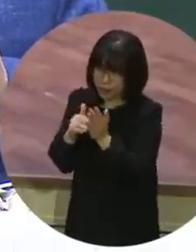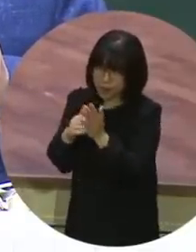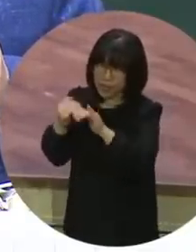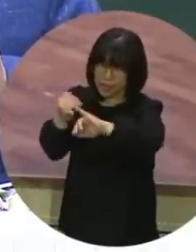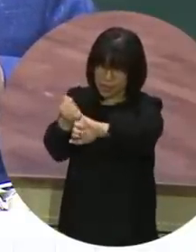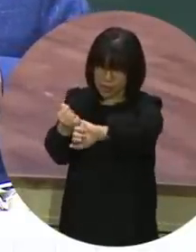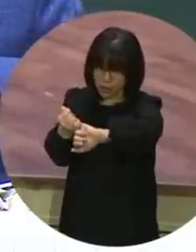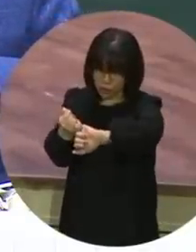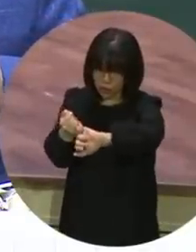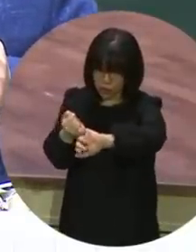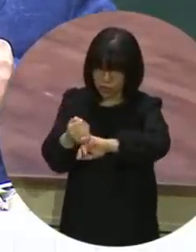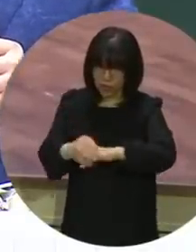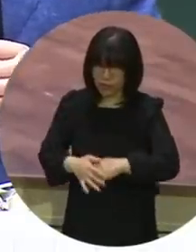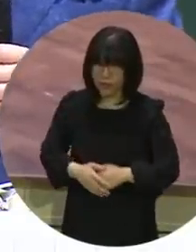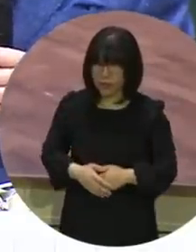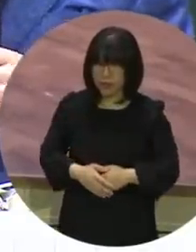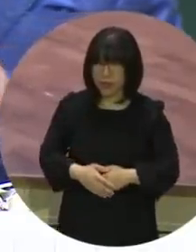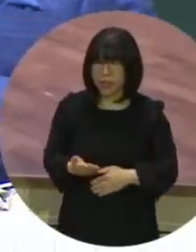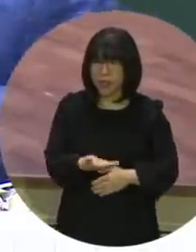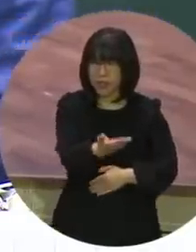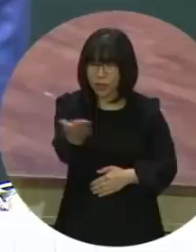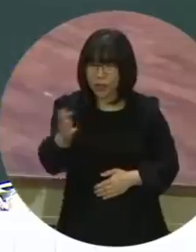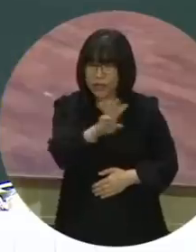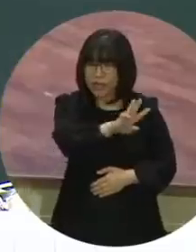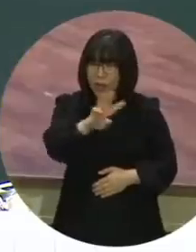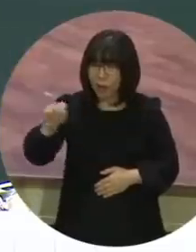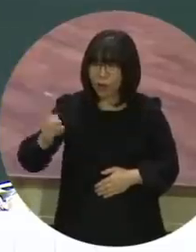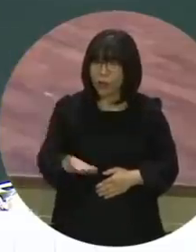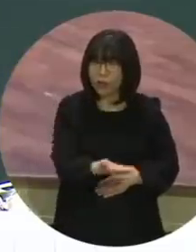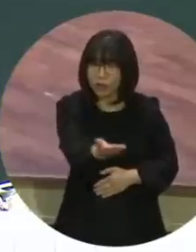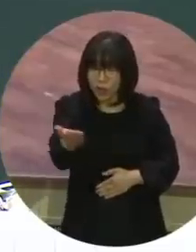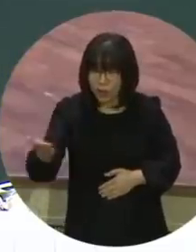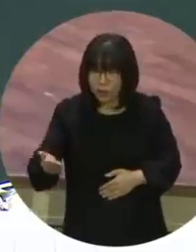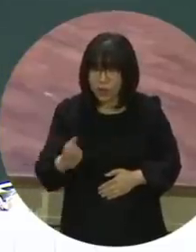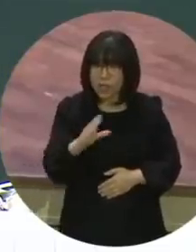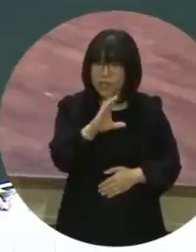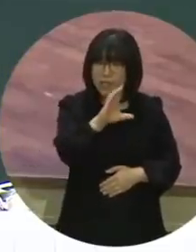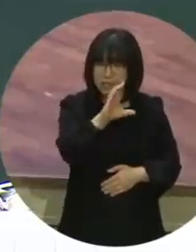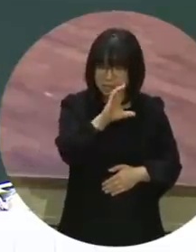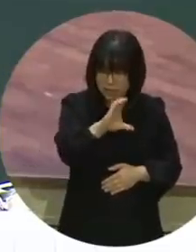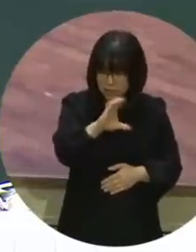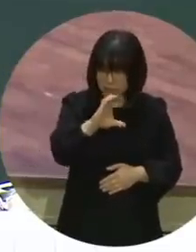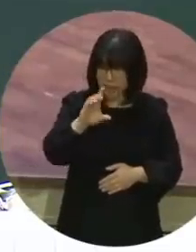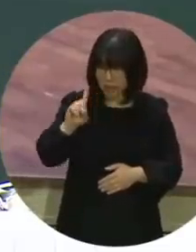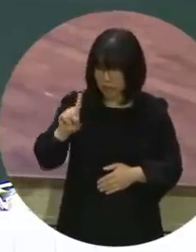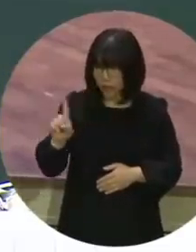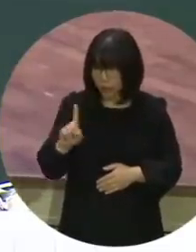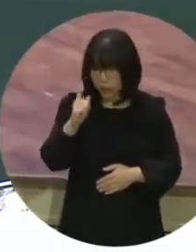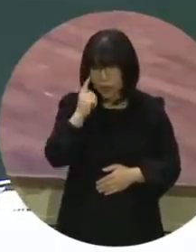바랍니다. 이게 있어야 돼요. 예원교회 성도의 시비가 뭐냐.